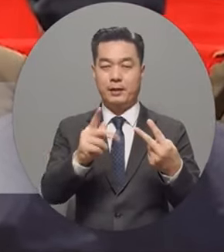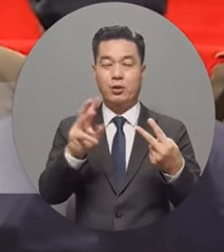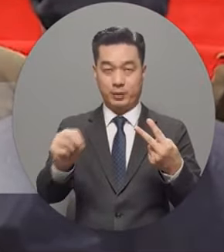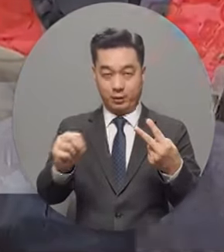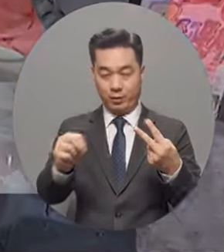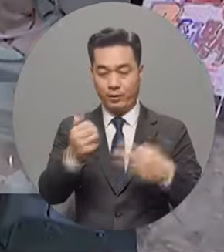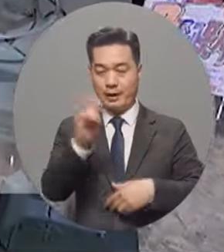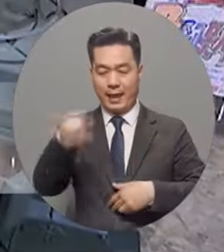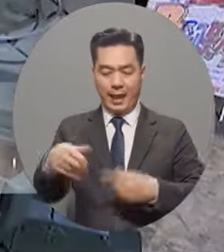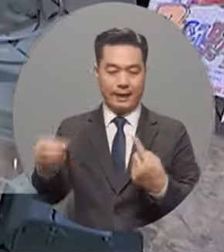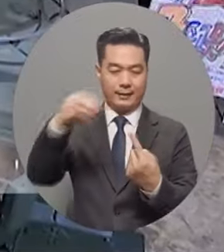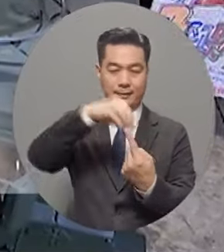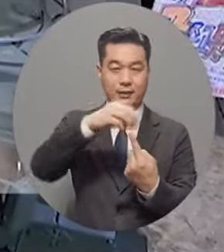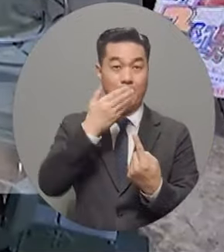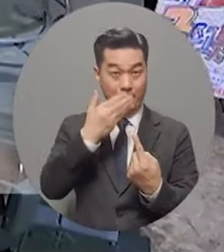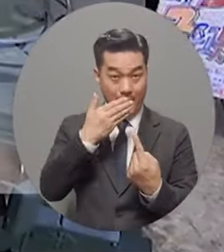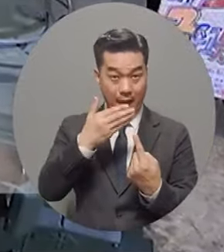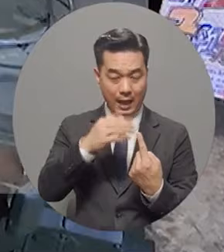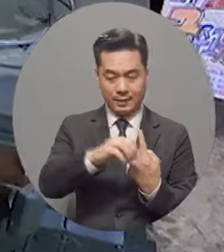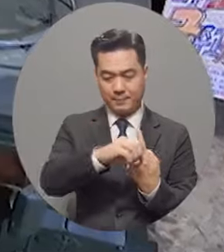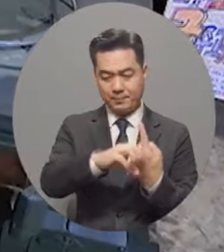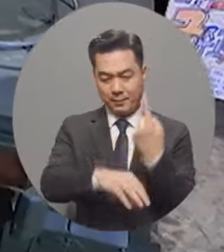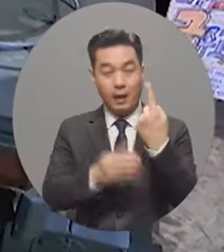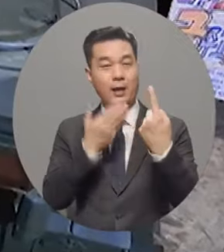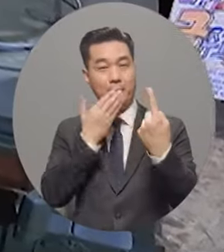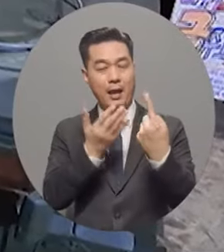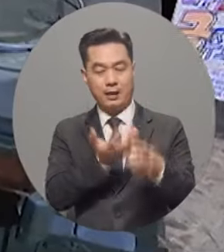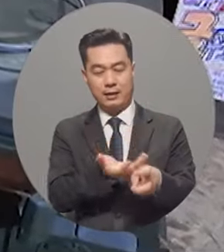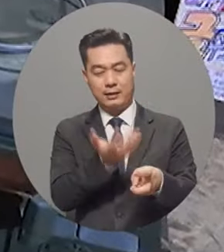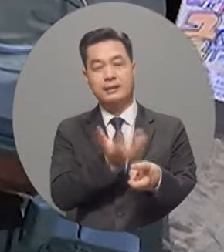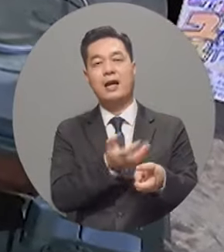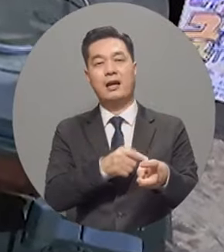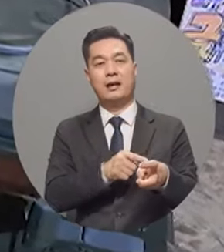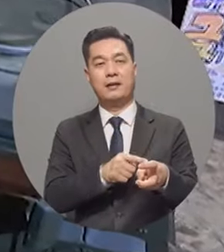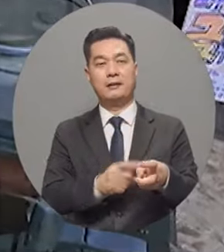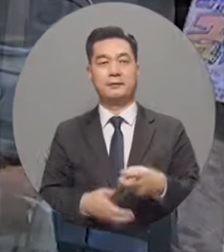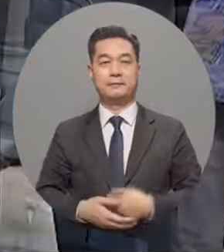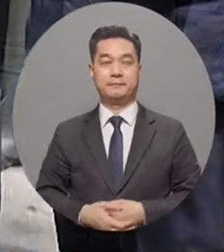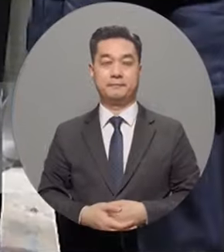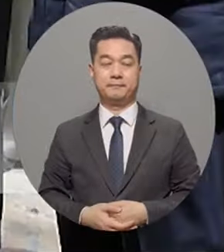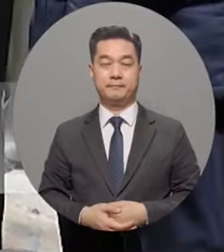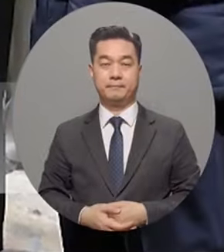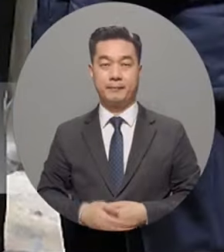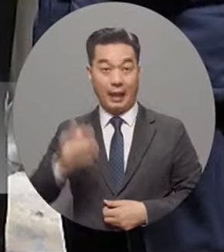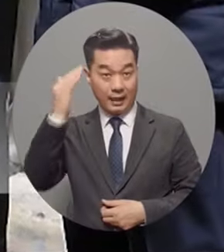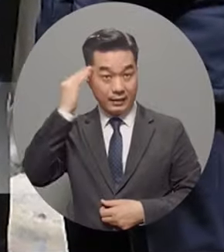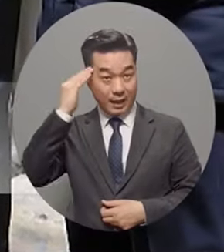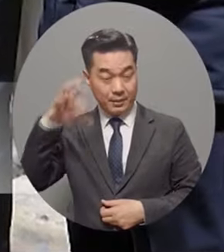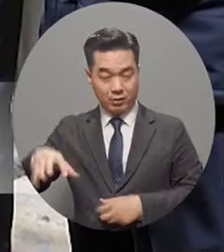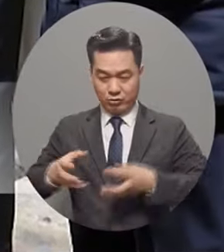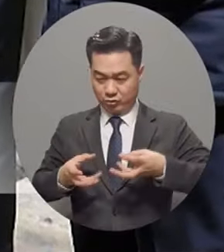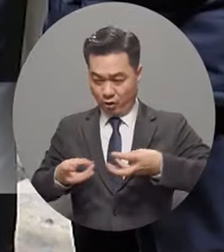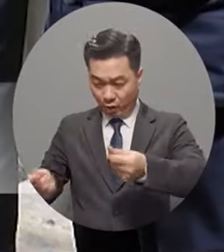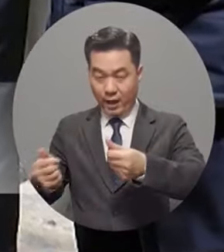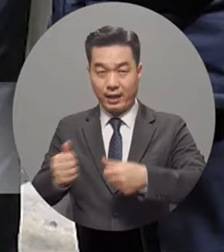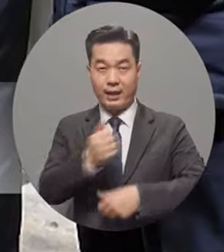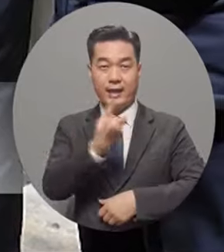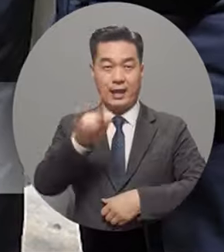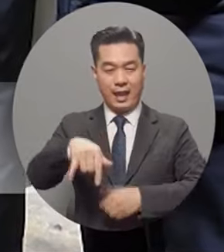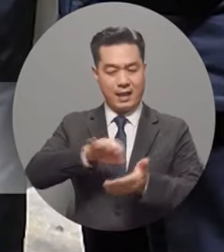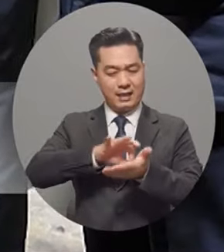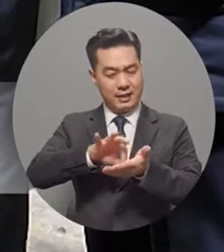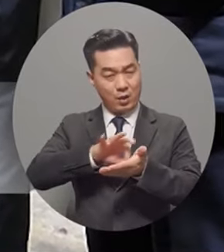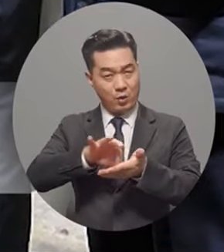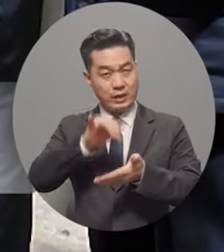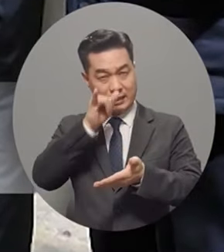전술핵 탑재가 가능한 근거리 탄도미사일 발사 차량으로 보입니다. 이른바 대한민국 초토화에 전술핵이 사용될